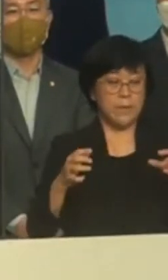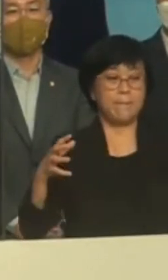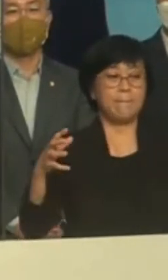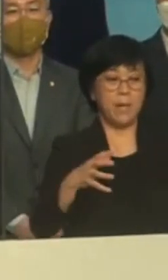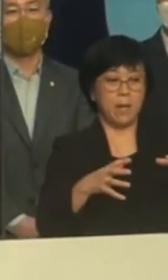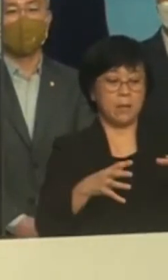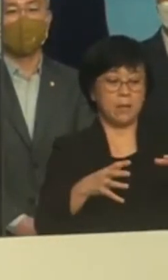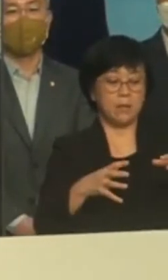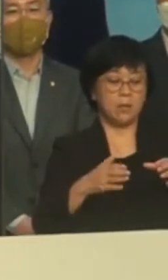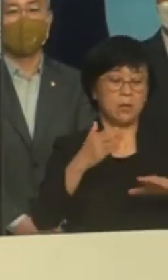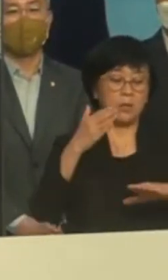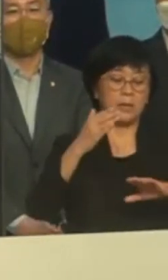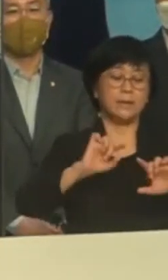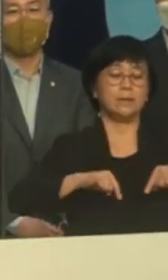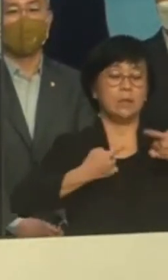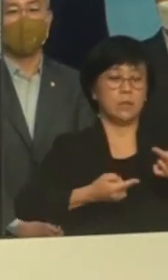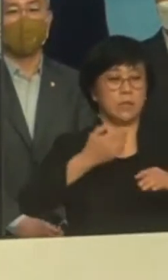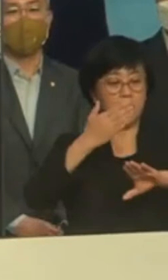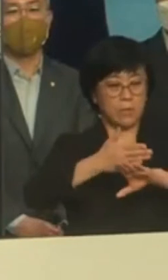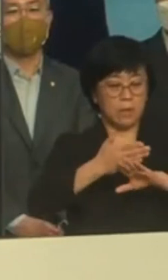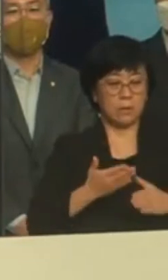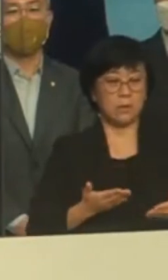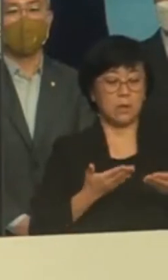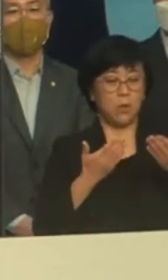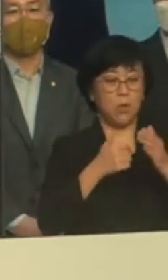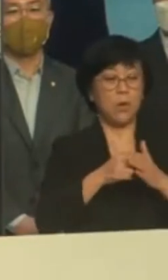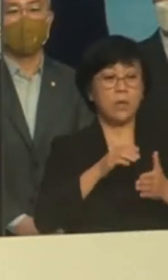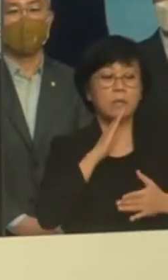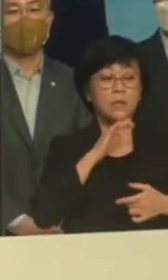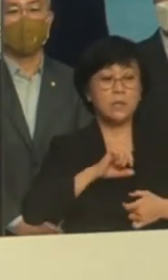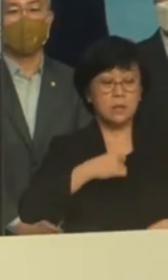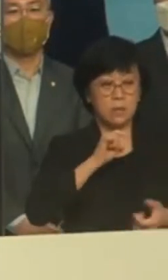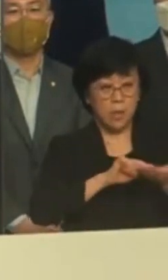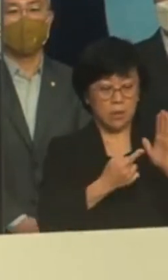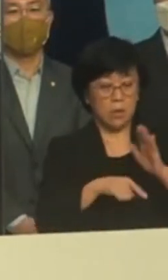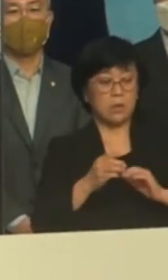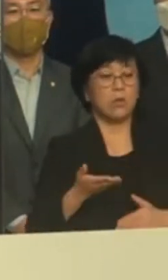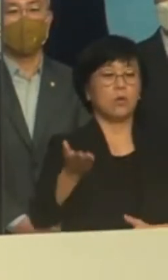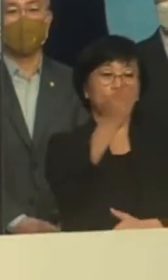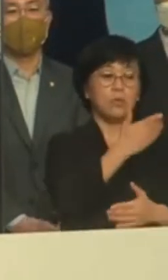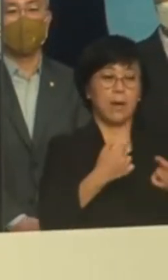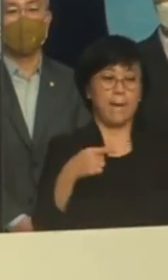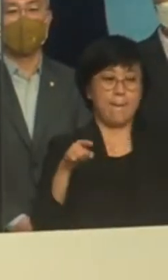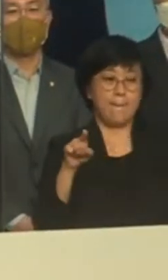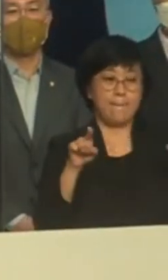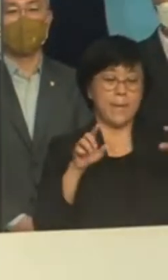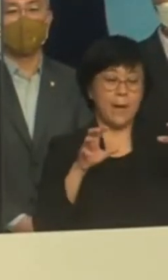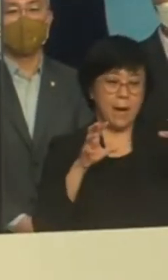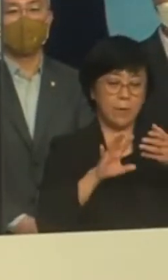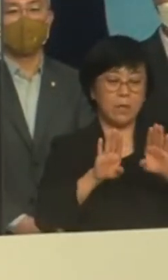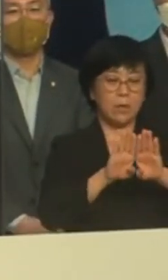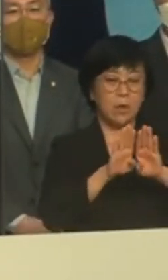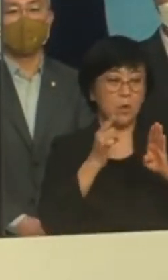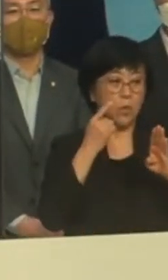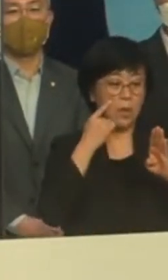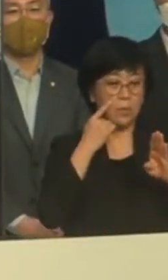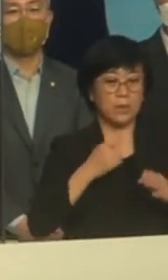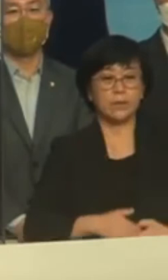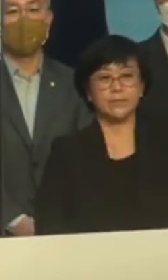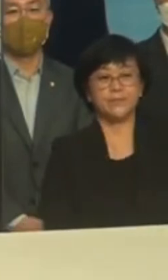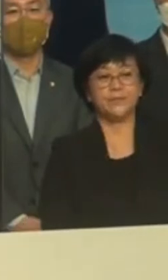참석해 주신 것을 감사드리고, 이 판도라의 상자를 국민과 함께 열겠습니다.